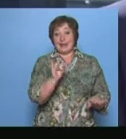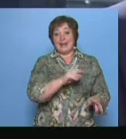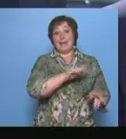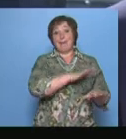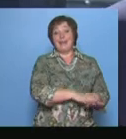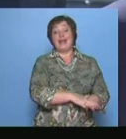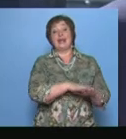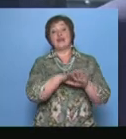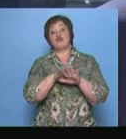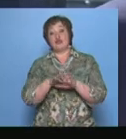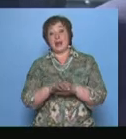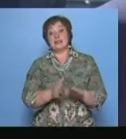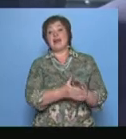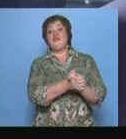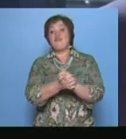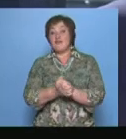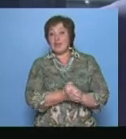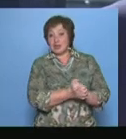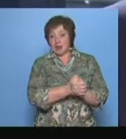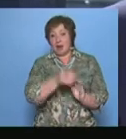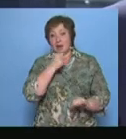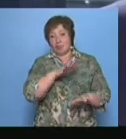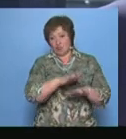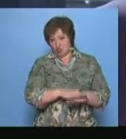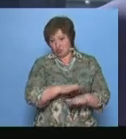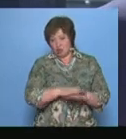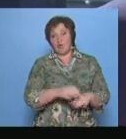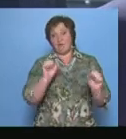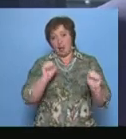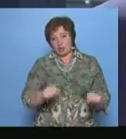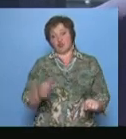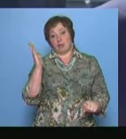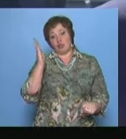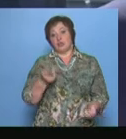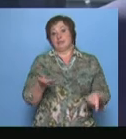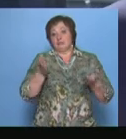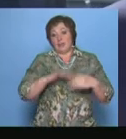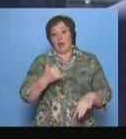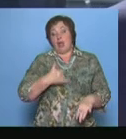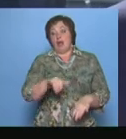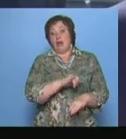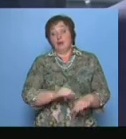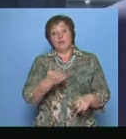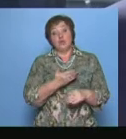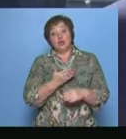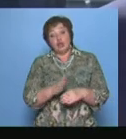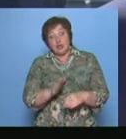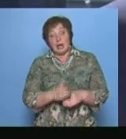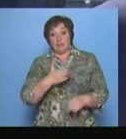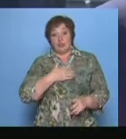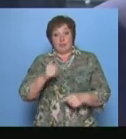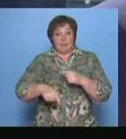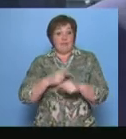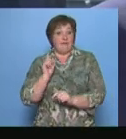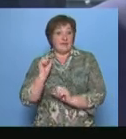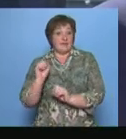перечисляется в федеральный бюджет, не исключена возможность, что будет оставаться за нами. То есть мы можем эту часть отдать инвестору, который